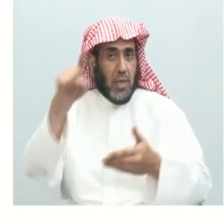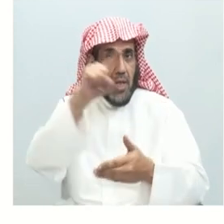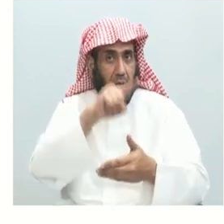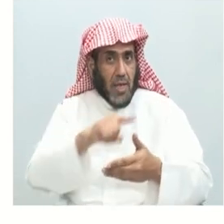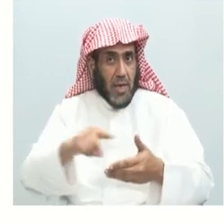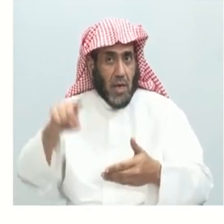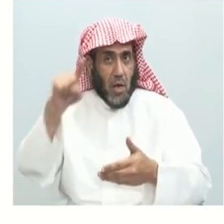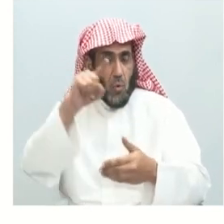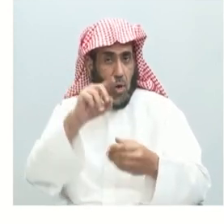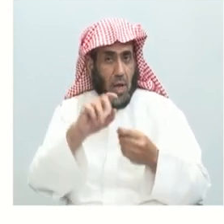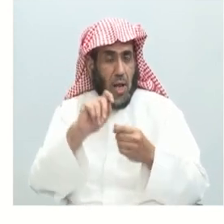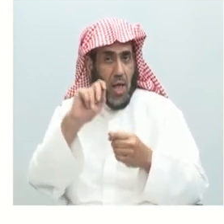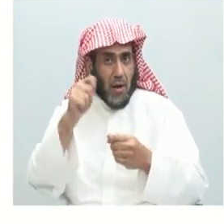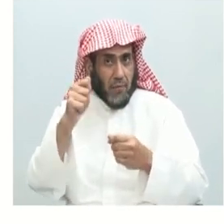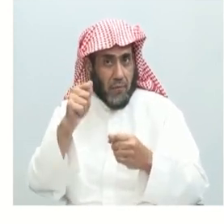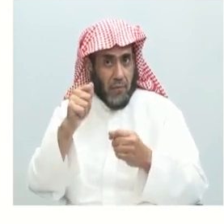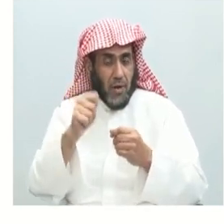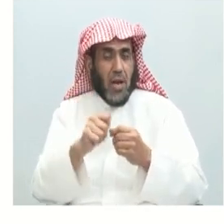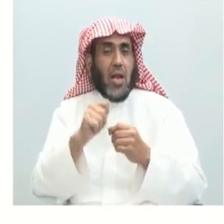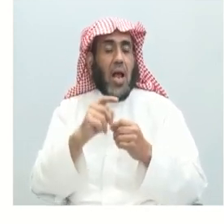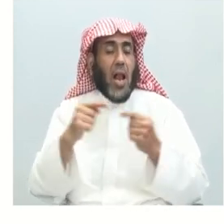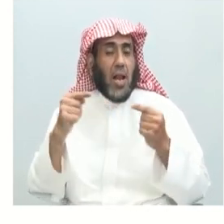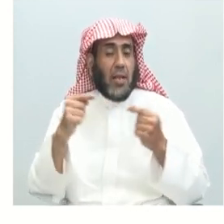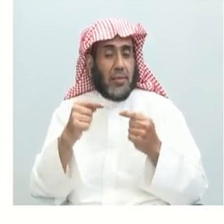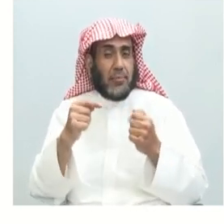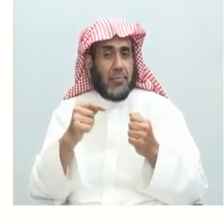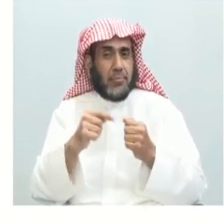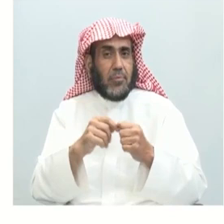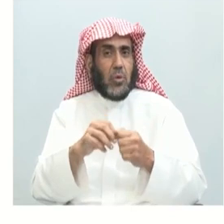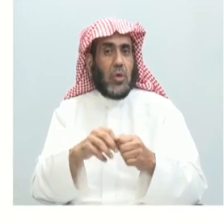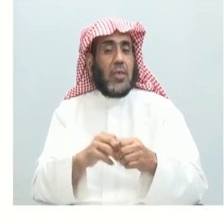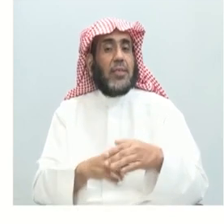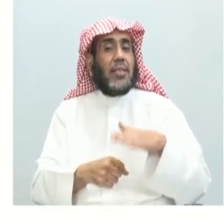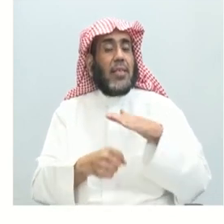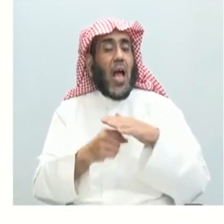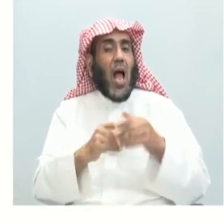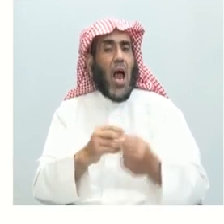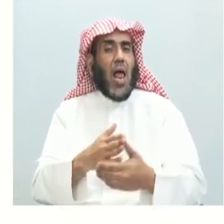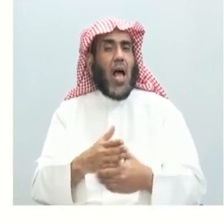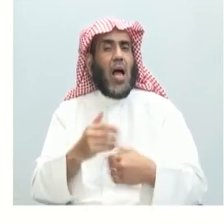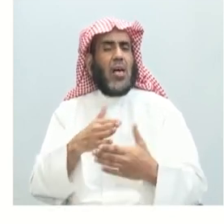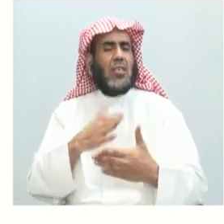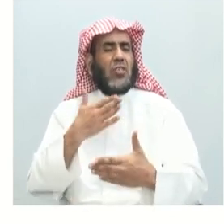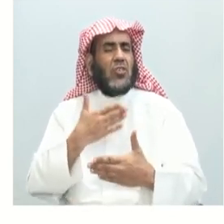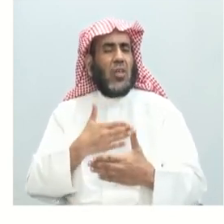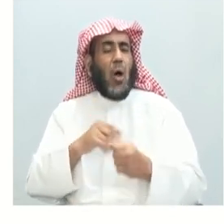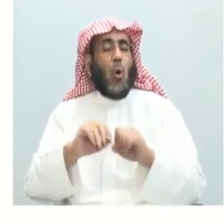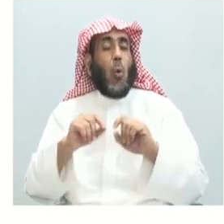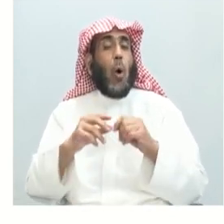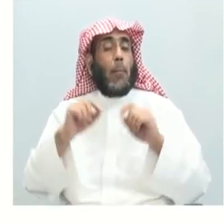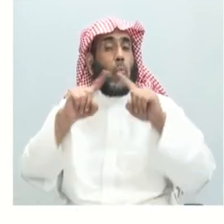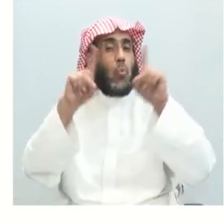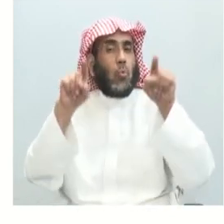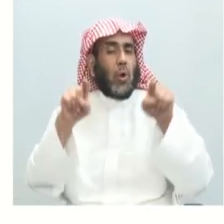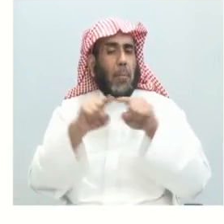حول الحرف حول الاحرف التي ترتكز على السطر ومربعا